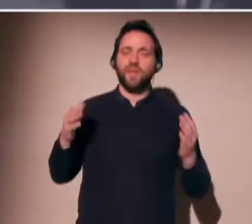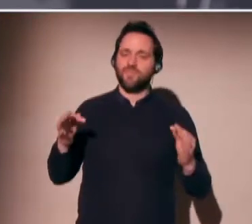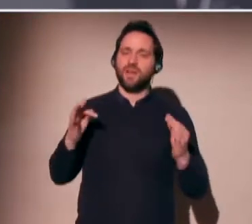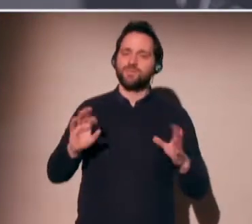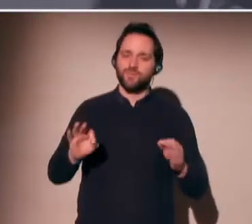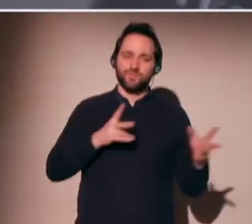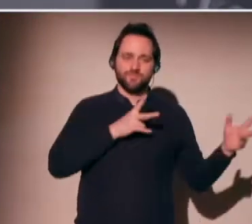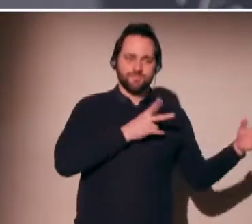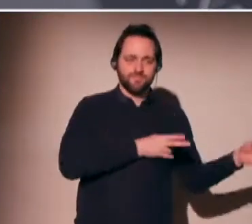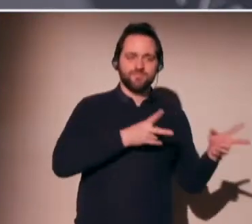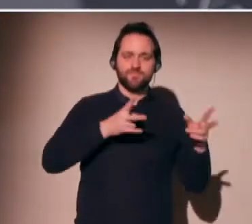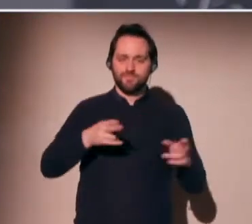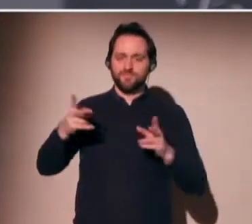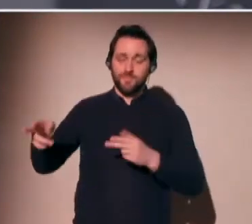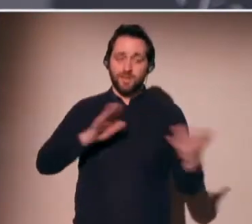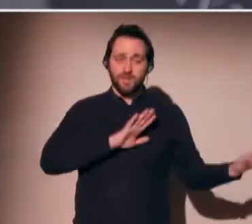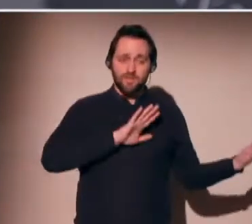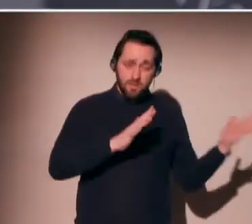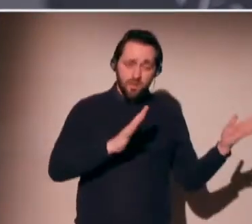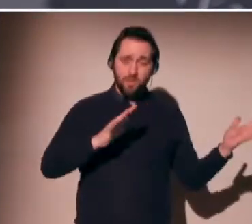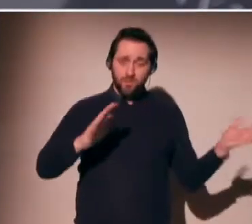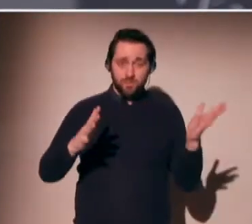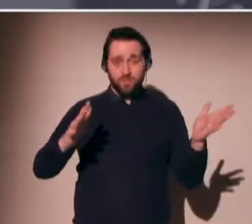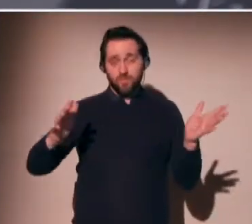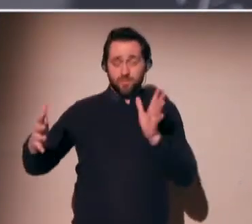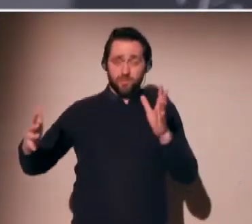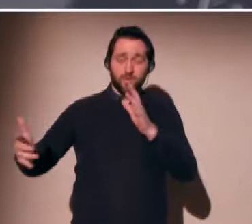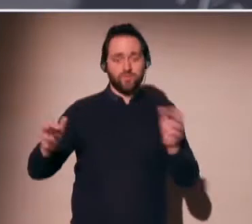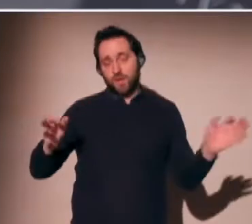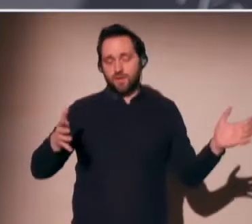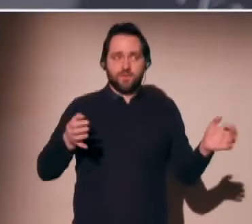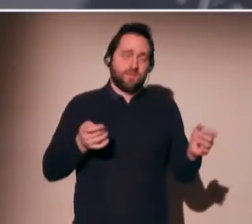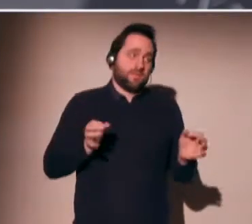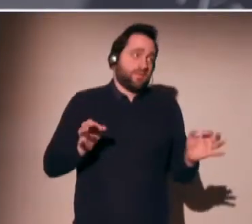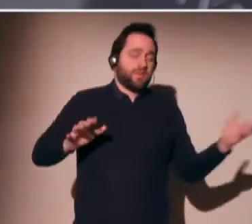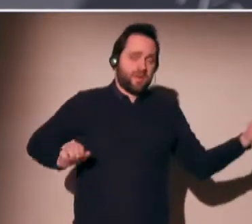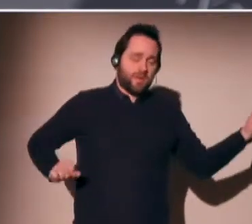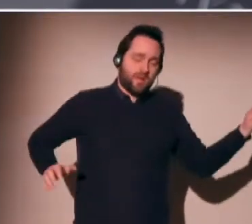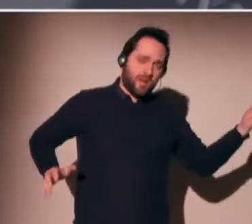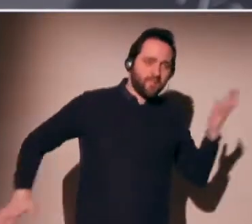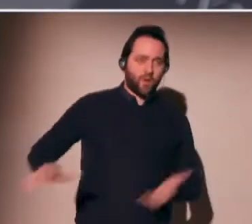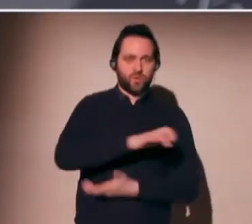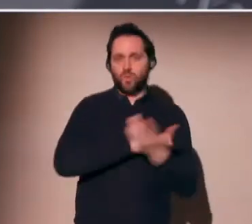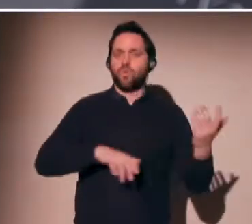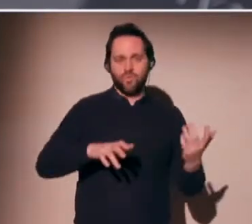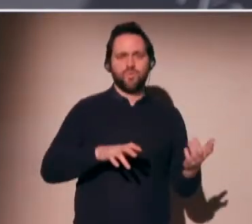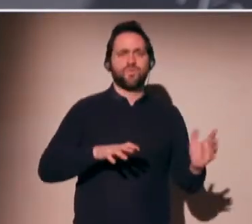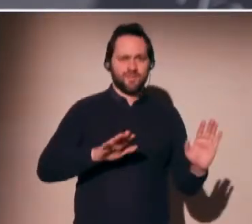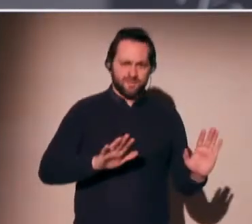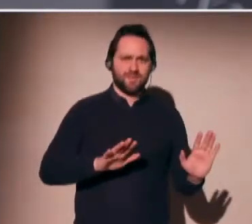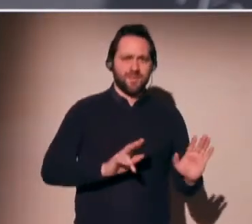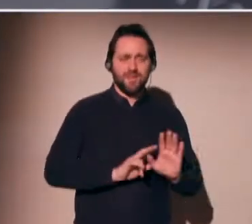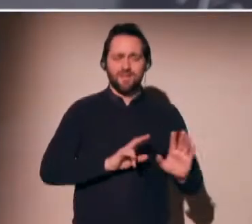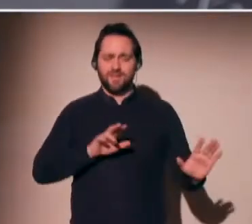évolutions, presque révolutions dont vous avez parlé, du point de vue du laboratoire, c'est très très différent. C'est-à-dire que toutes